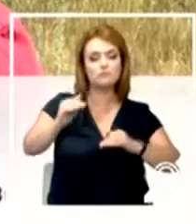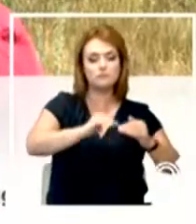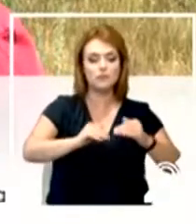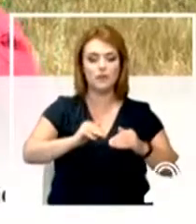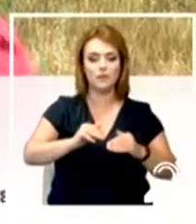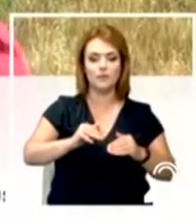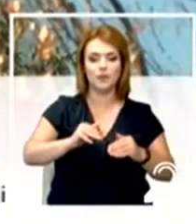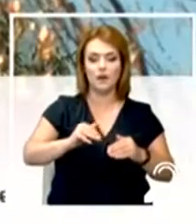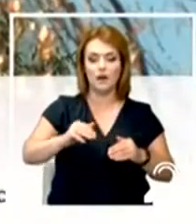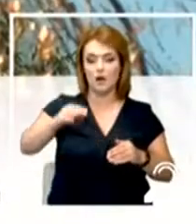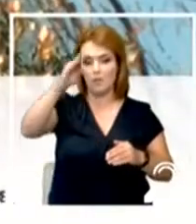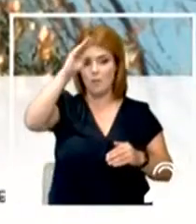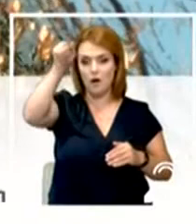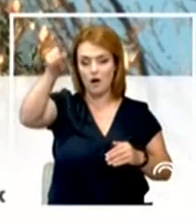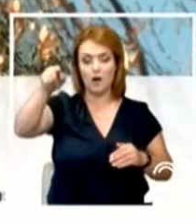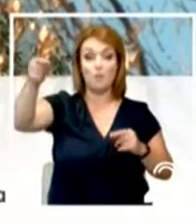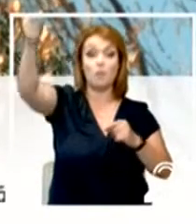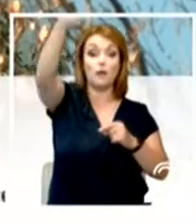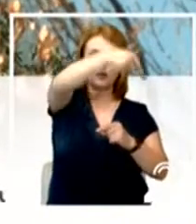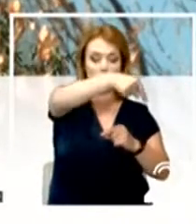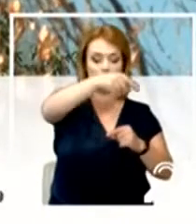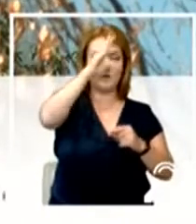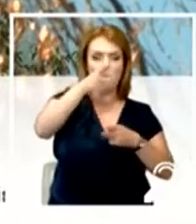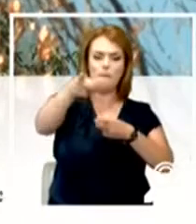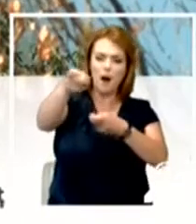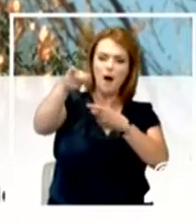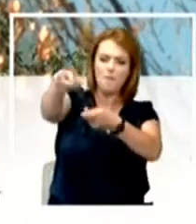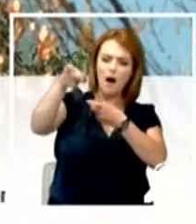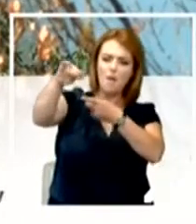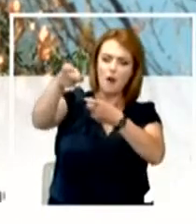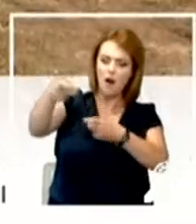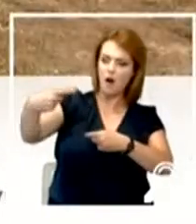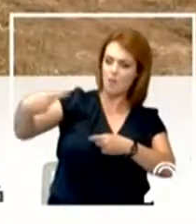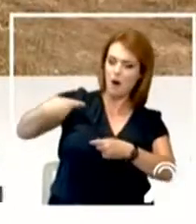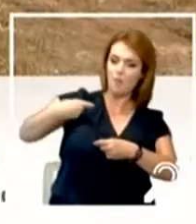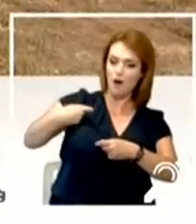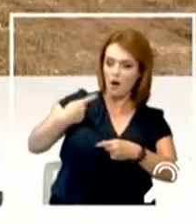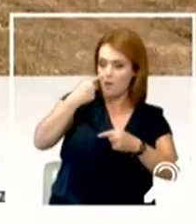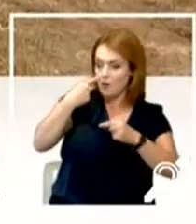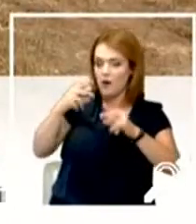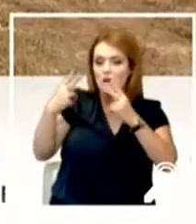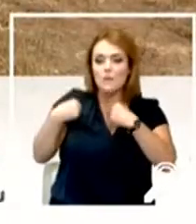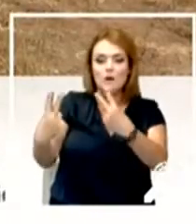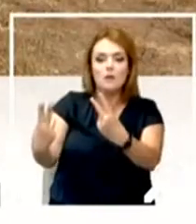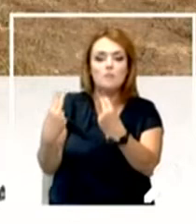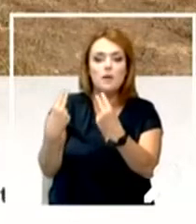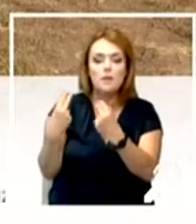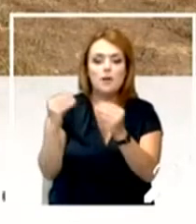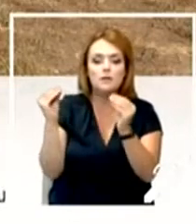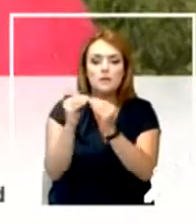lângă mine în apă. De 10 ori am numărat, am pușcat în direcția mea. În vocea lui Petru Stalbe am